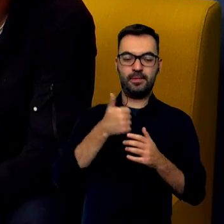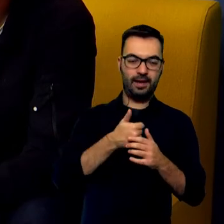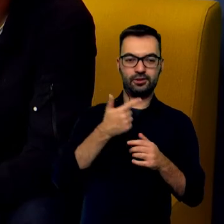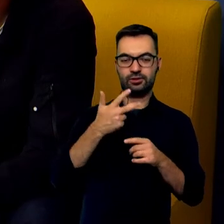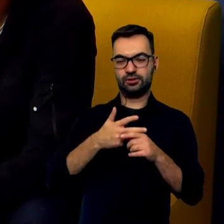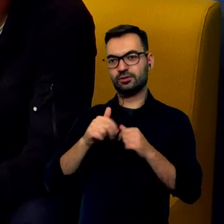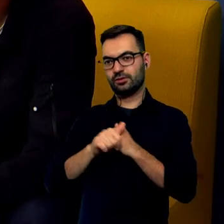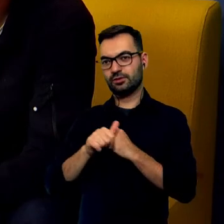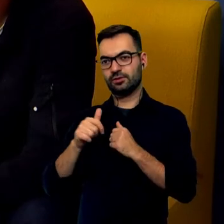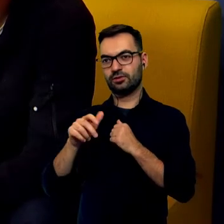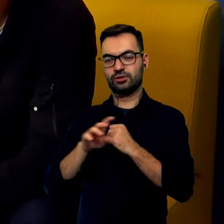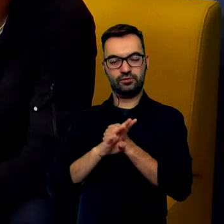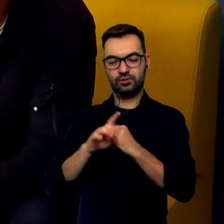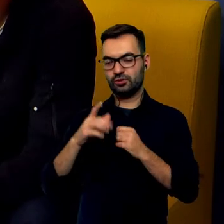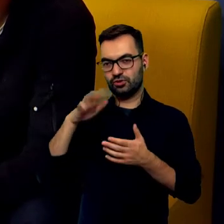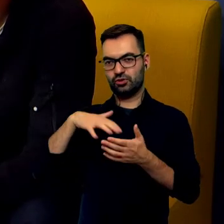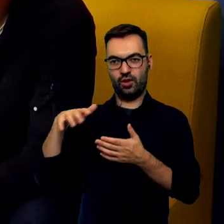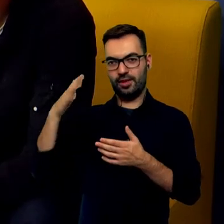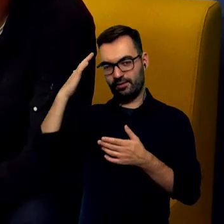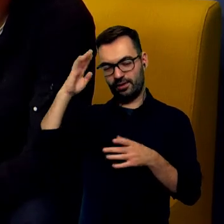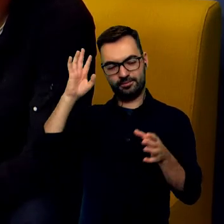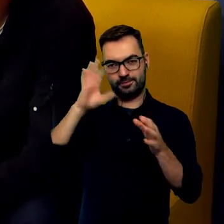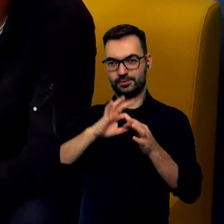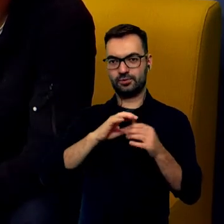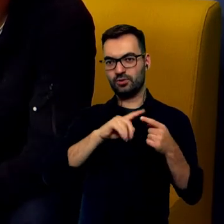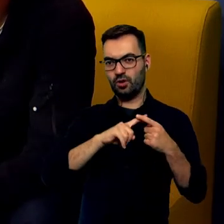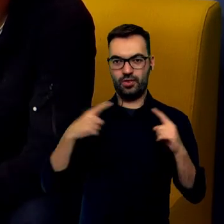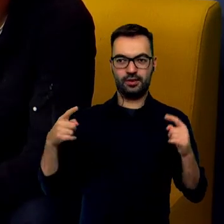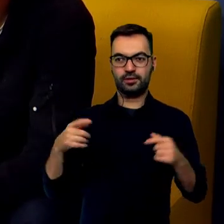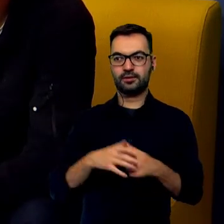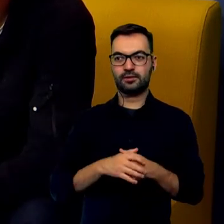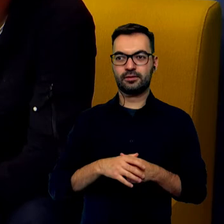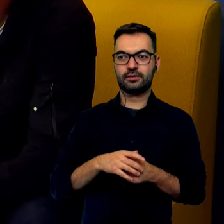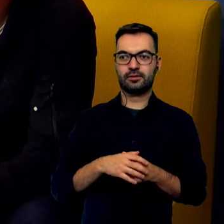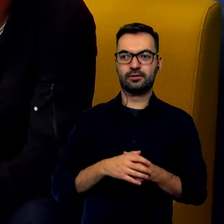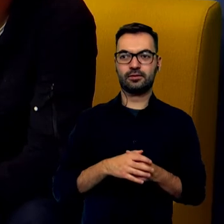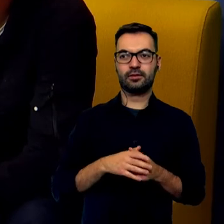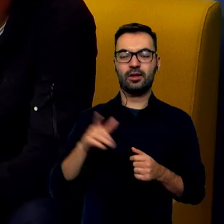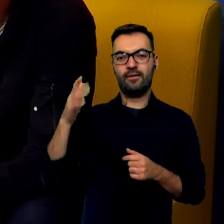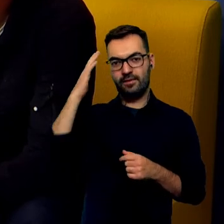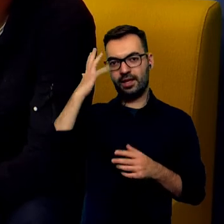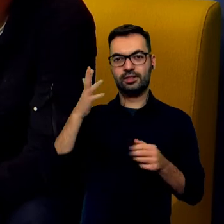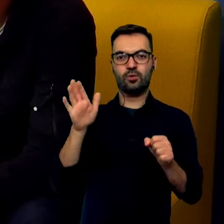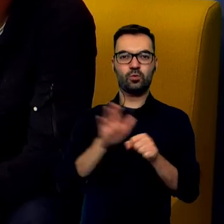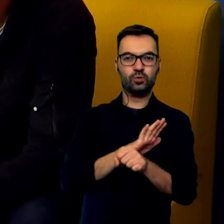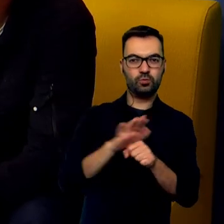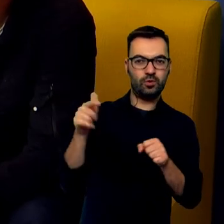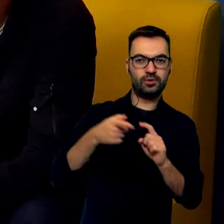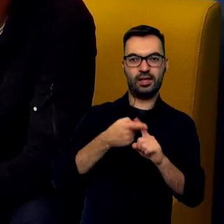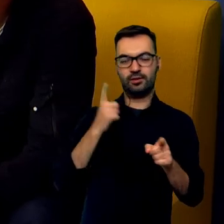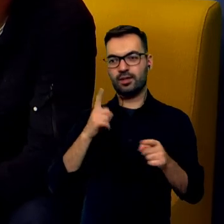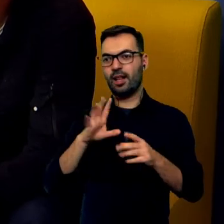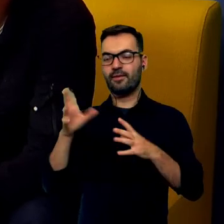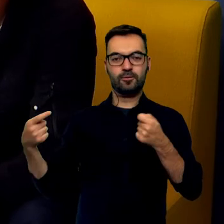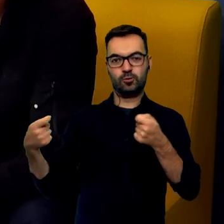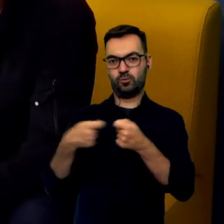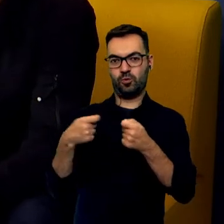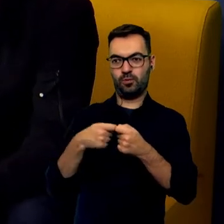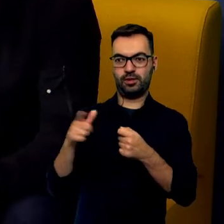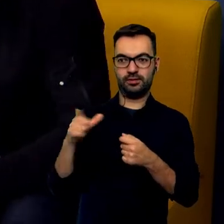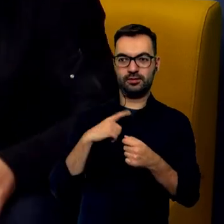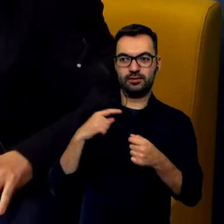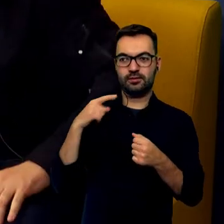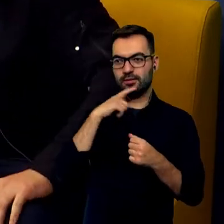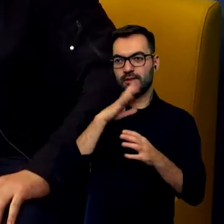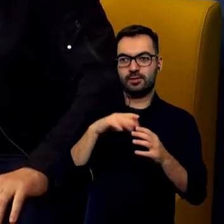pierwszej, 30, 60, 90 scenariusza. Wiedział, gdzie musimy nadrobić inaczej, ale to wszystko było w kooperacji.